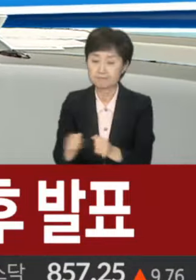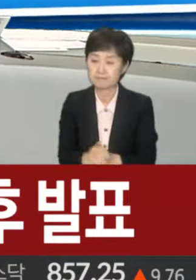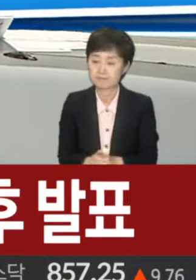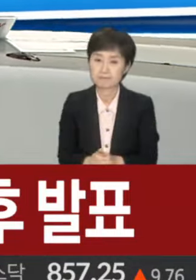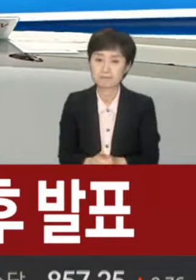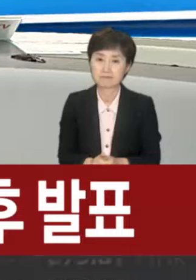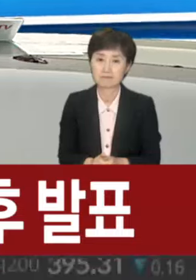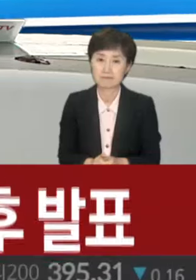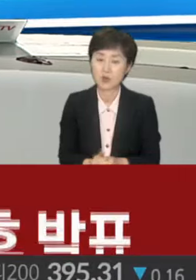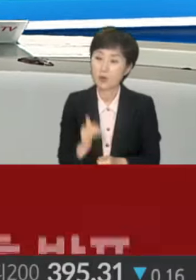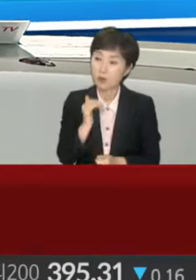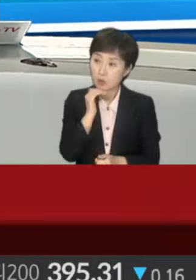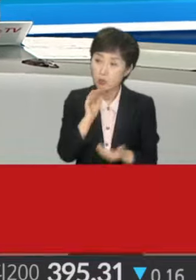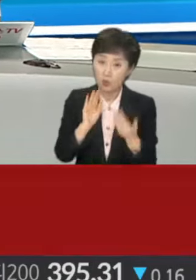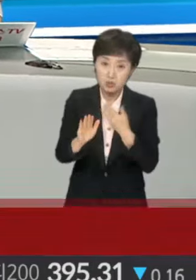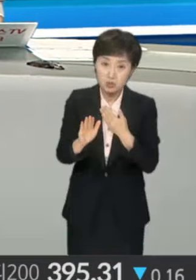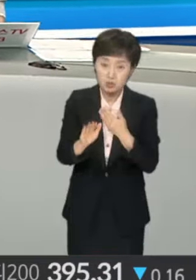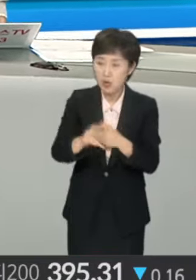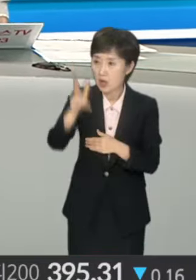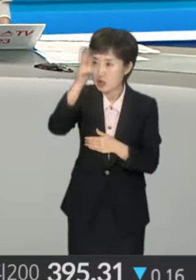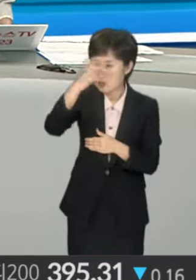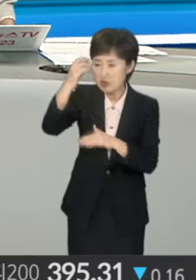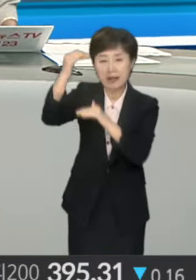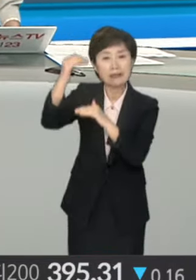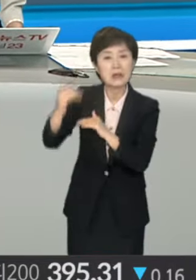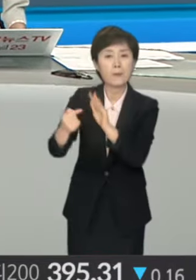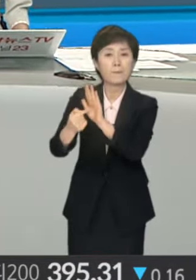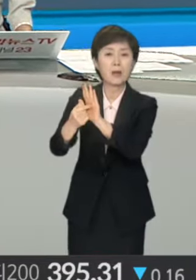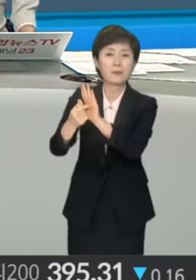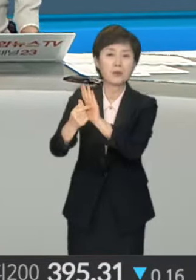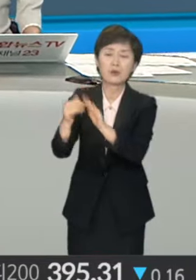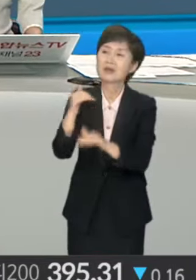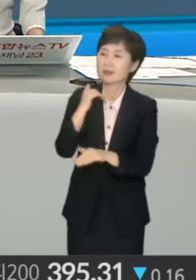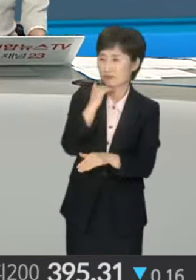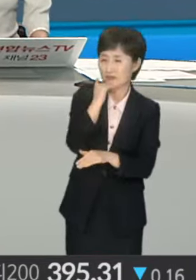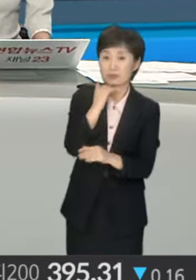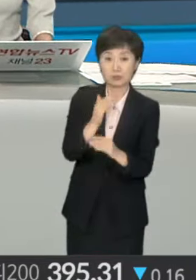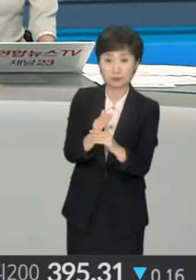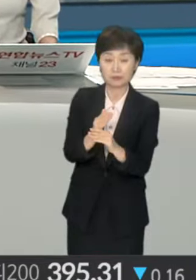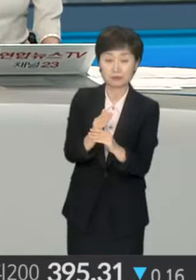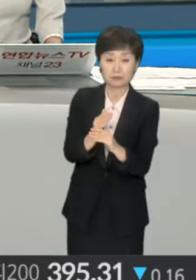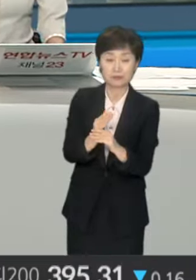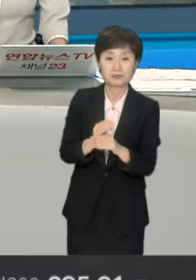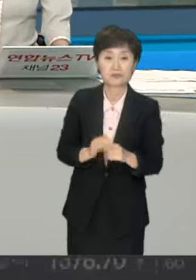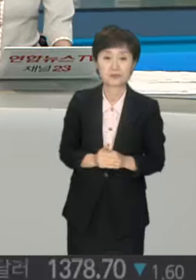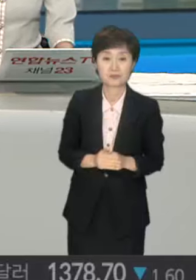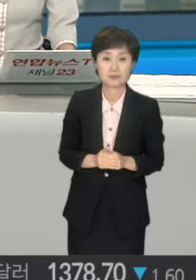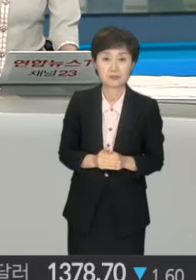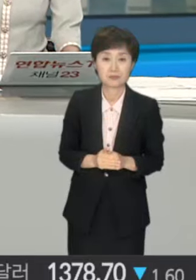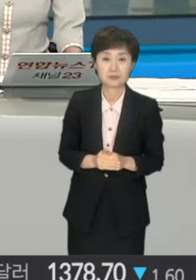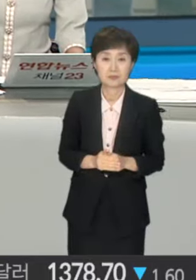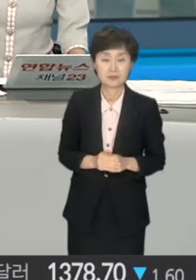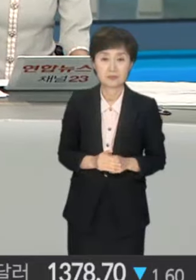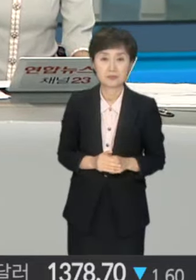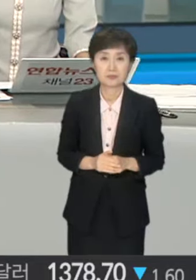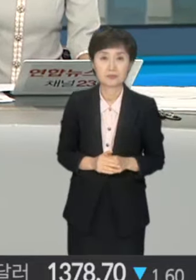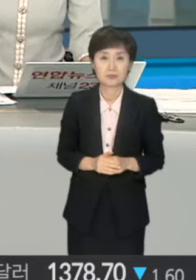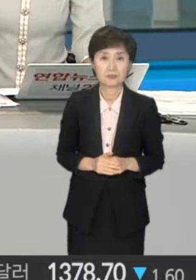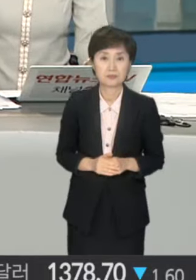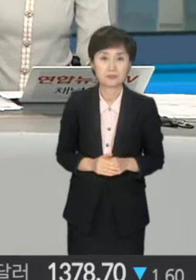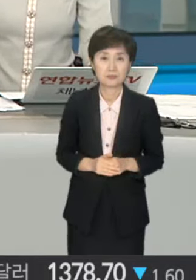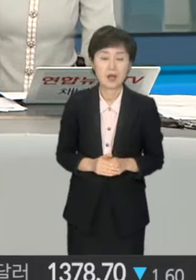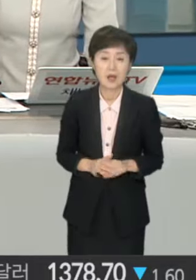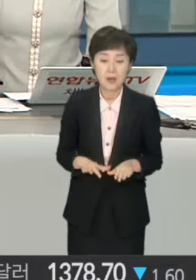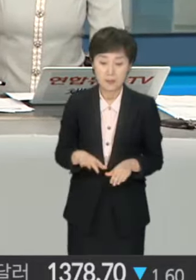저희가 예고해드린 대로 해병대원 사건을 수사한 경찰의 최종 결과 발표가 있을 예정이고 저희가 라이브로 연결을 해드릴 텐데요.